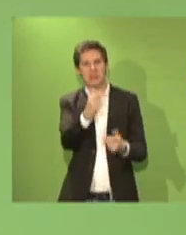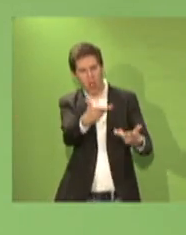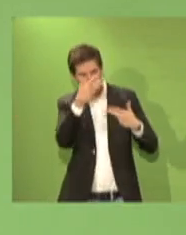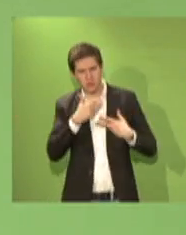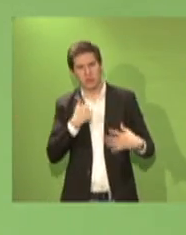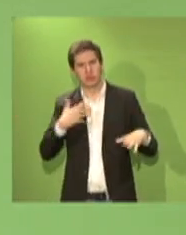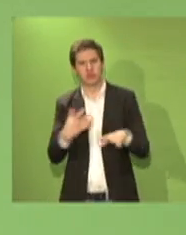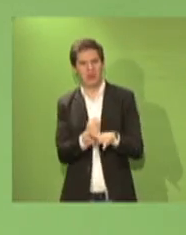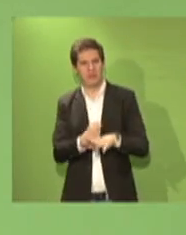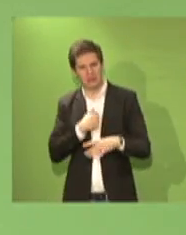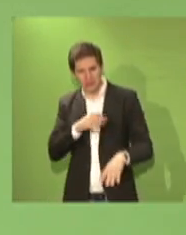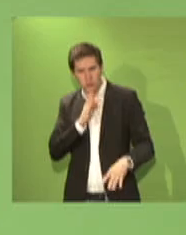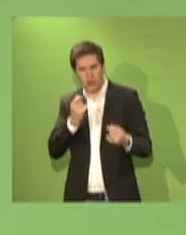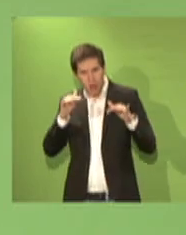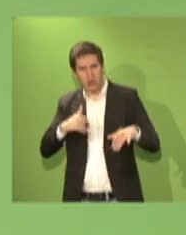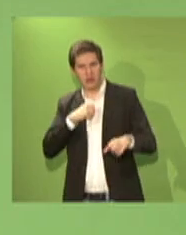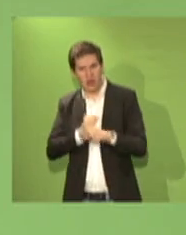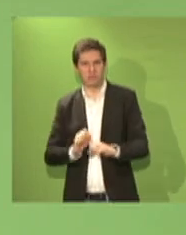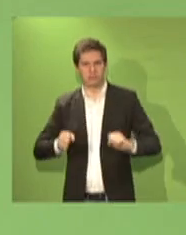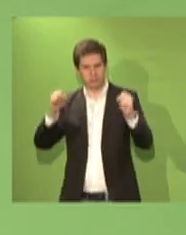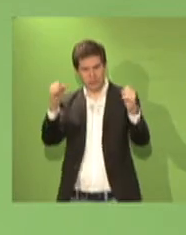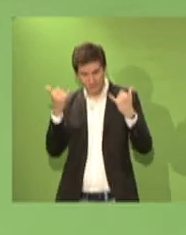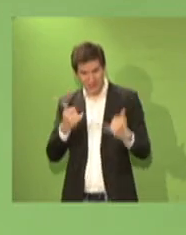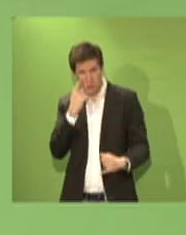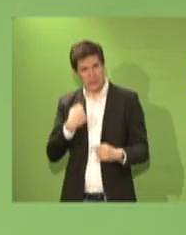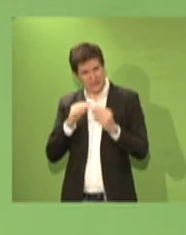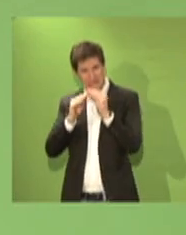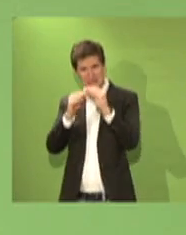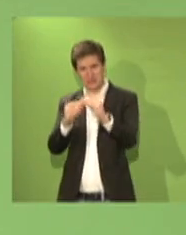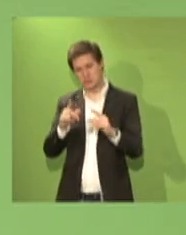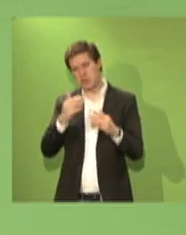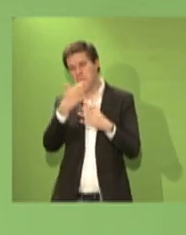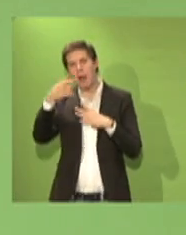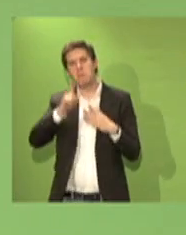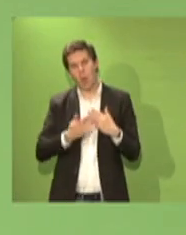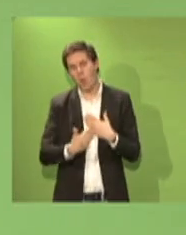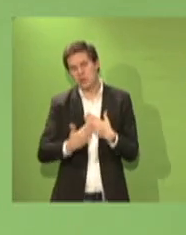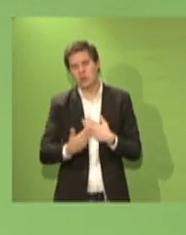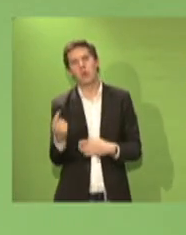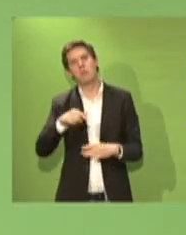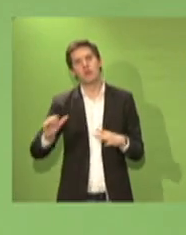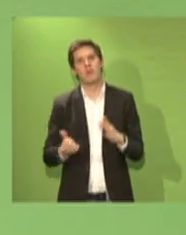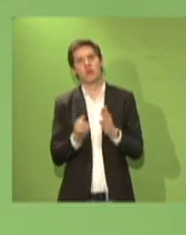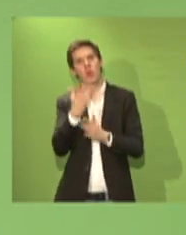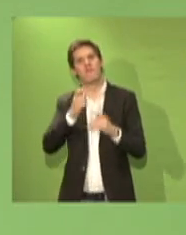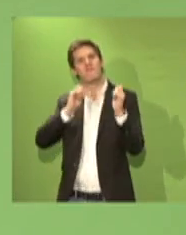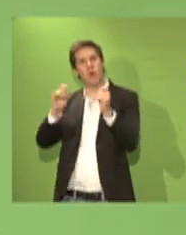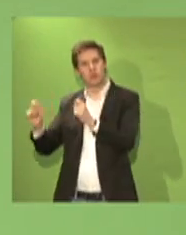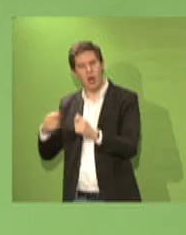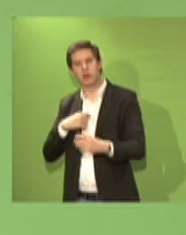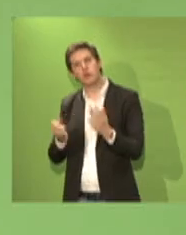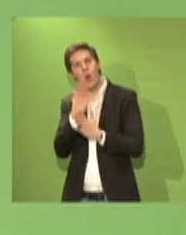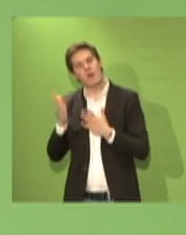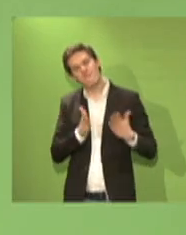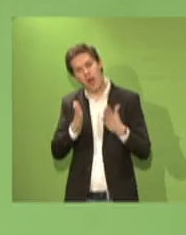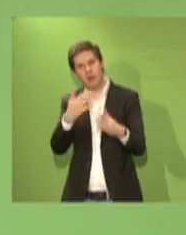Wir arbeiten an diesen Dingen. Wir werden in den nächsten Monaten, ich glaube, dazu auch nochmal neue Vorschläge machen, nochmal neue Möglichkeiten